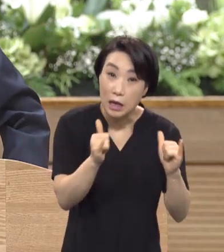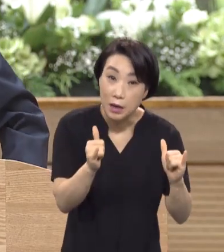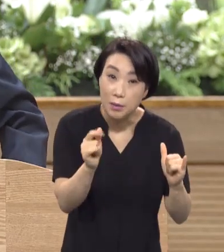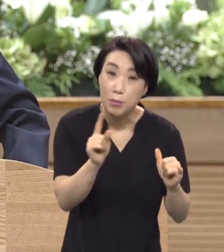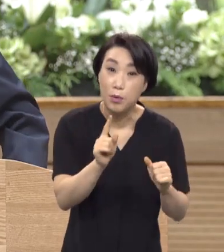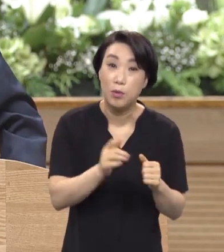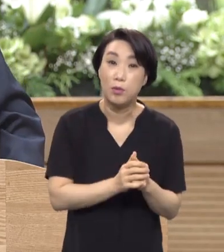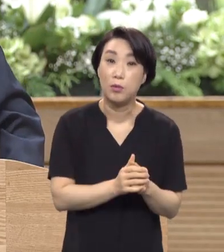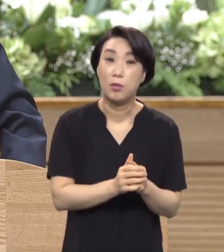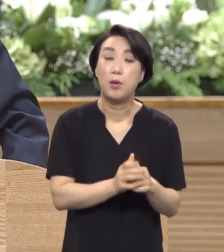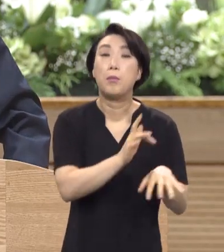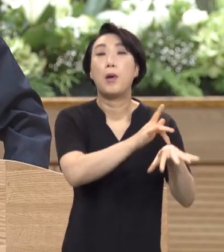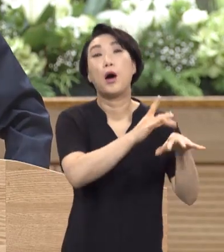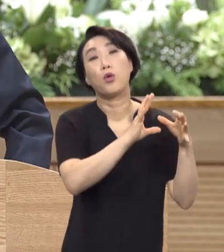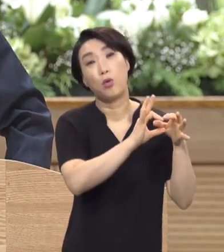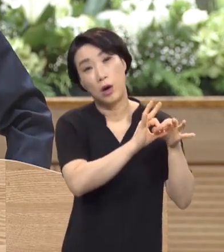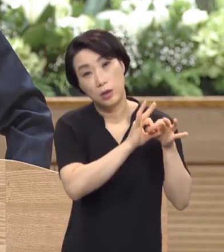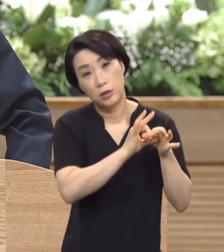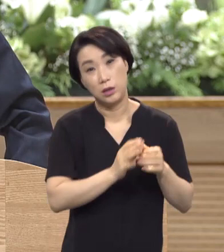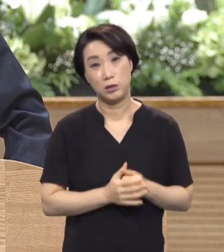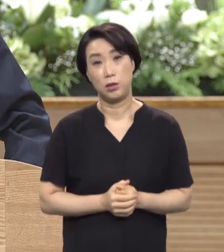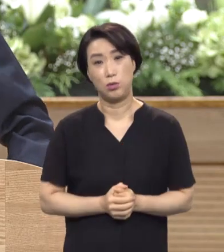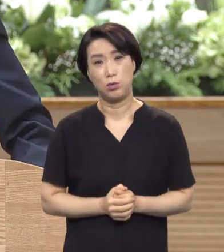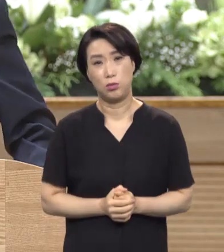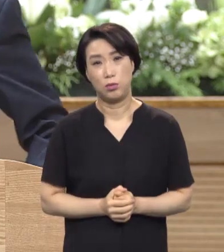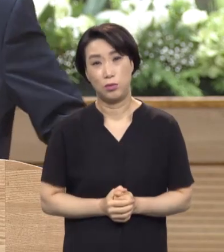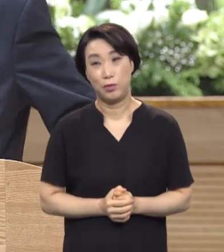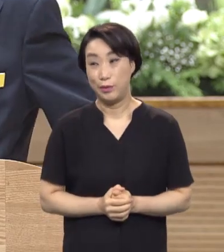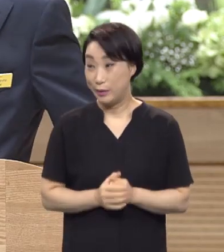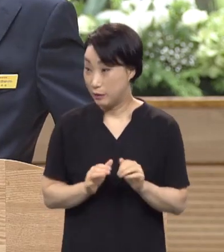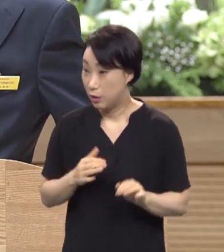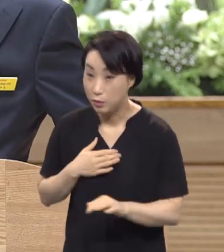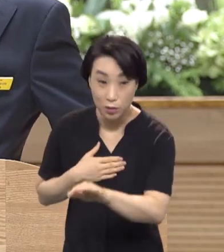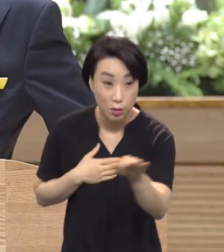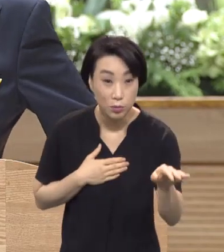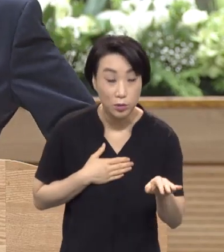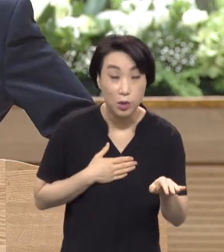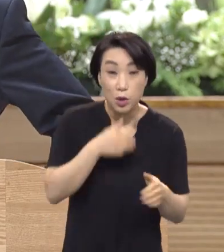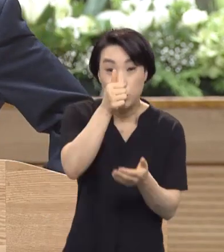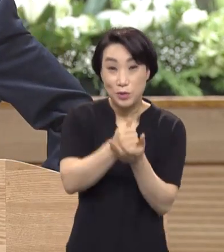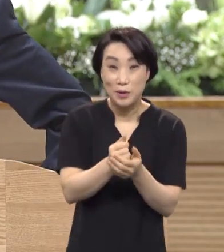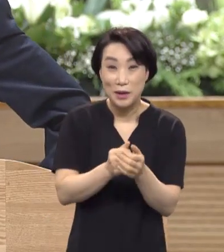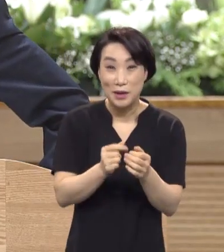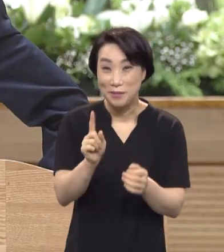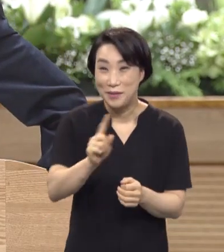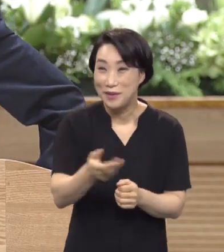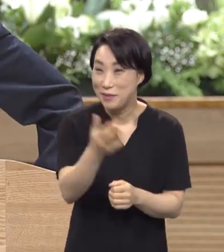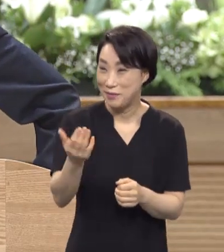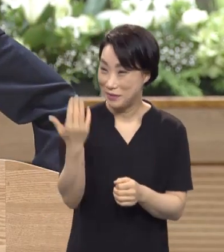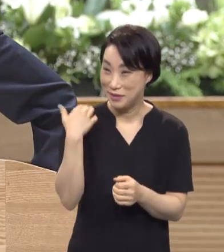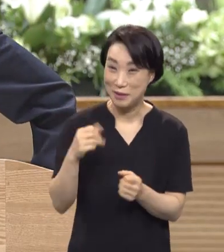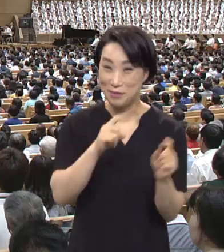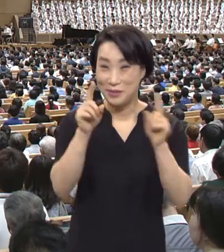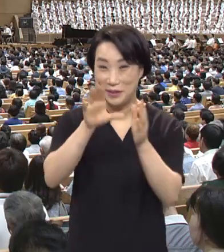자는 마귀에게 속하나니. 자, 죄가 뭐라고 그랬어요? 시작.